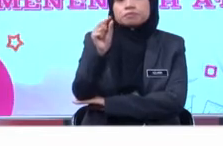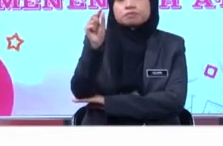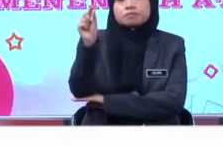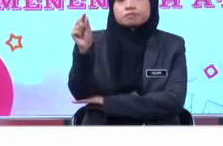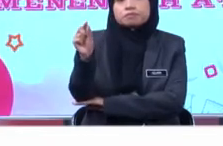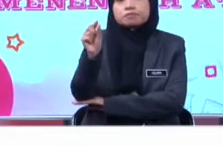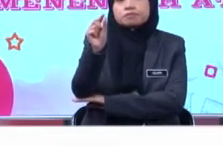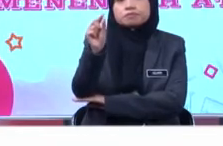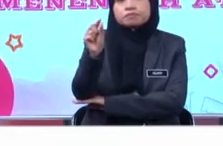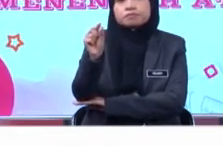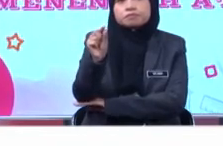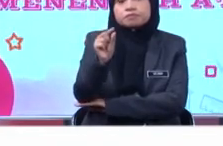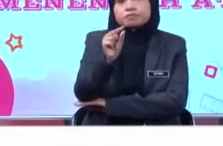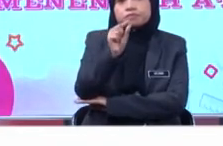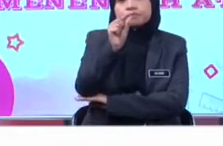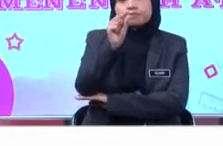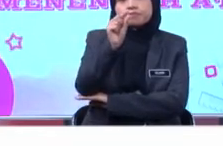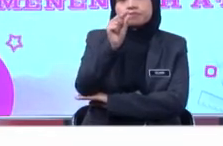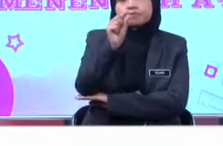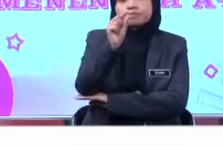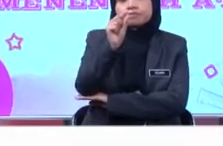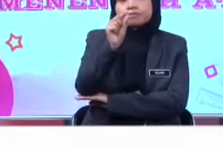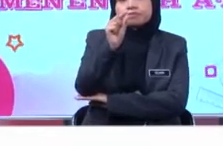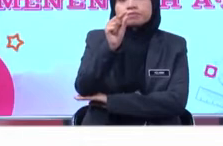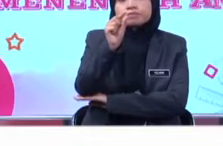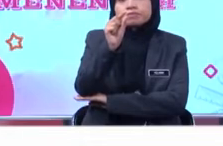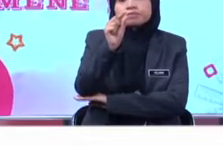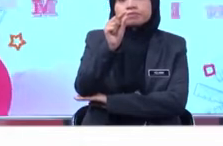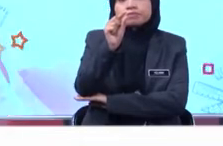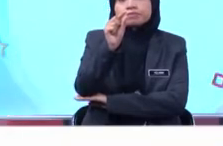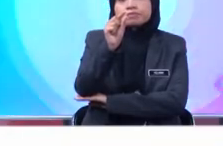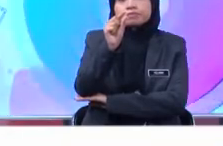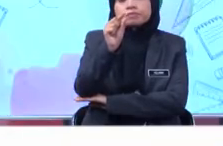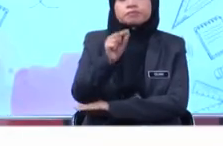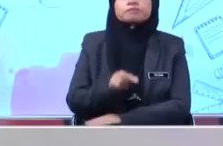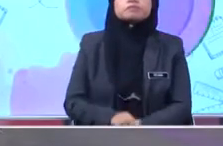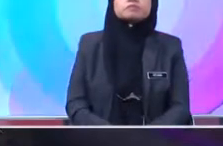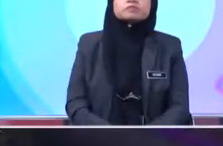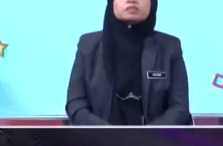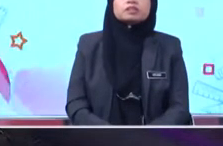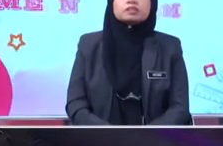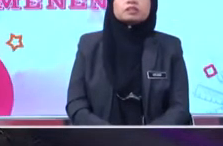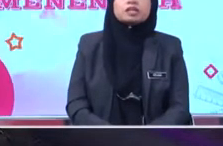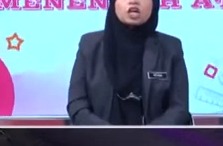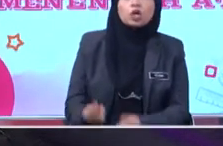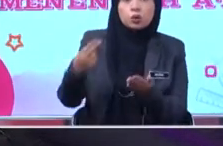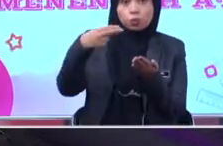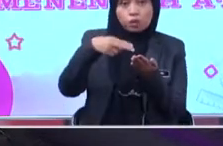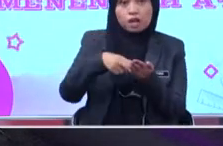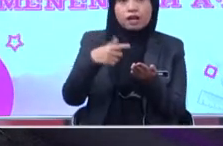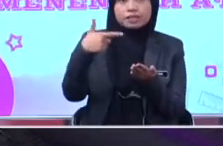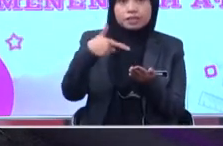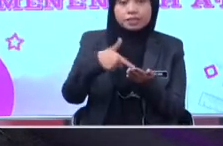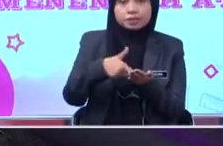Yin Qodir UU Qodir itulah seri oleh elah ini